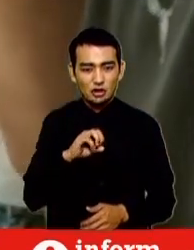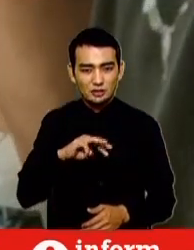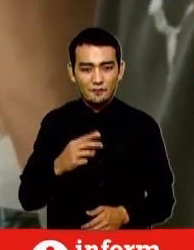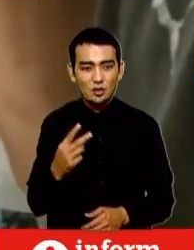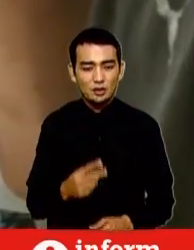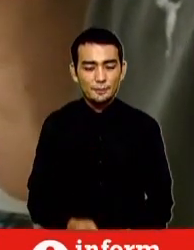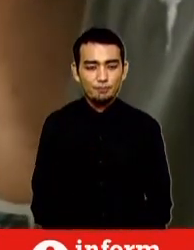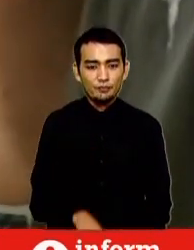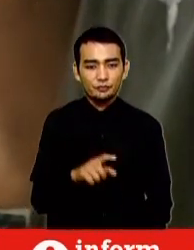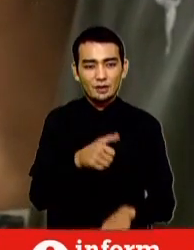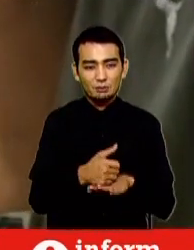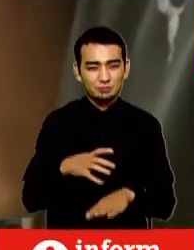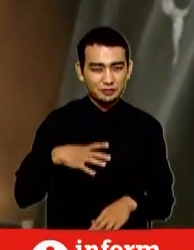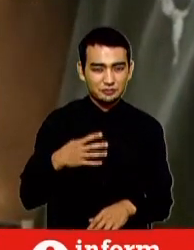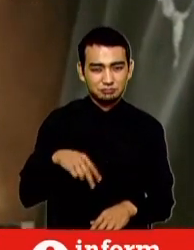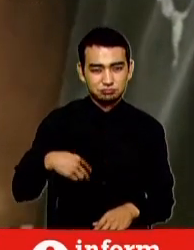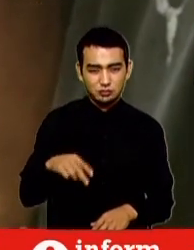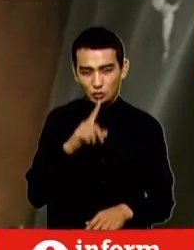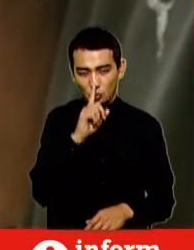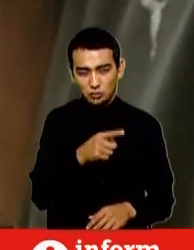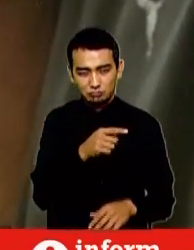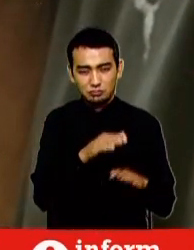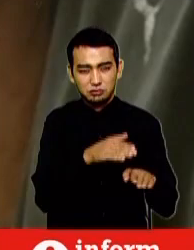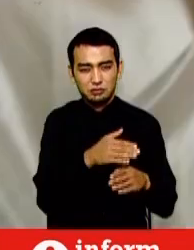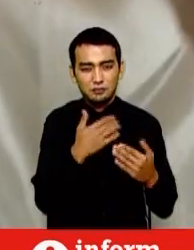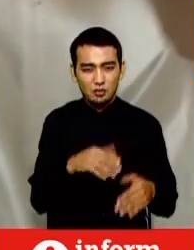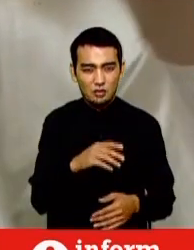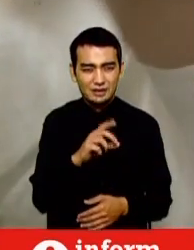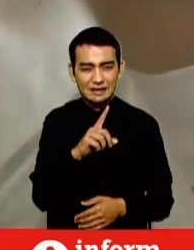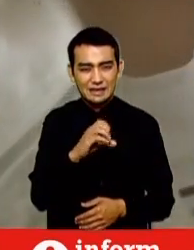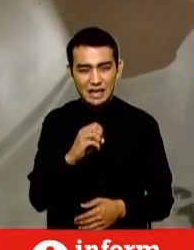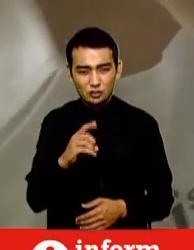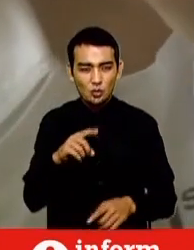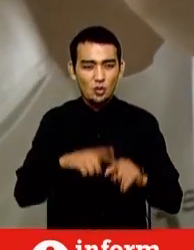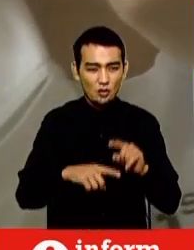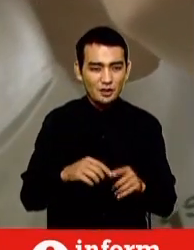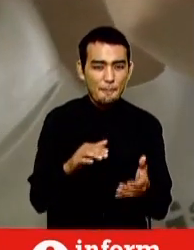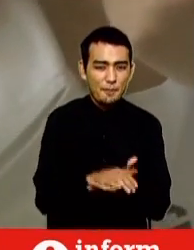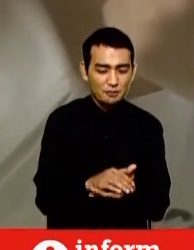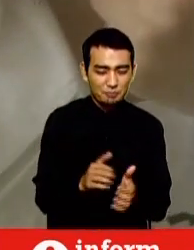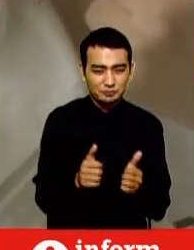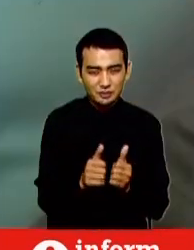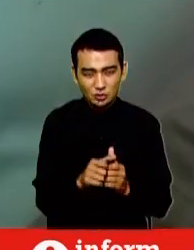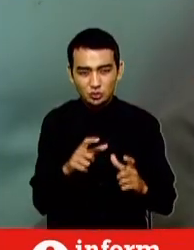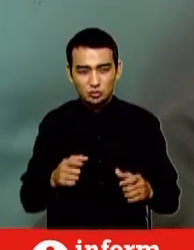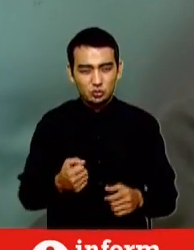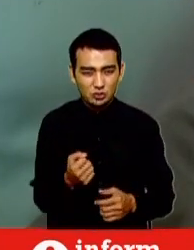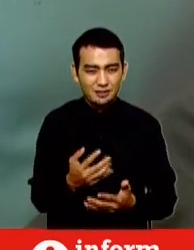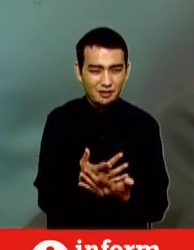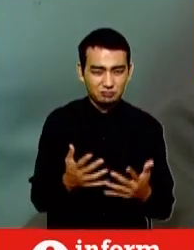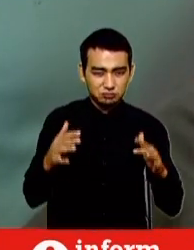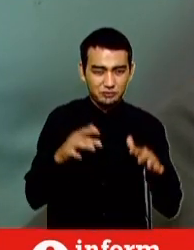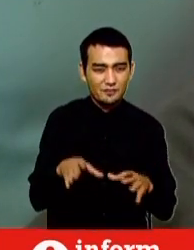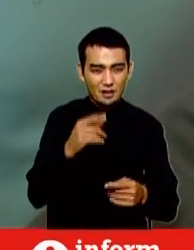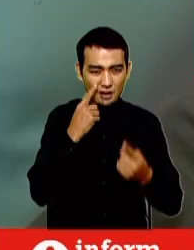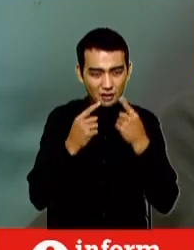В СИЗО экс-глава лесхоза находится почти год. На оглашение пришло много родных, друзей, близких и коллег подсудимого. Приговор они слушали со